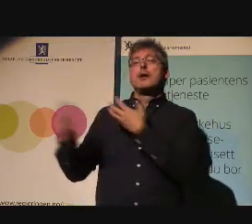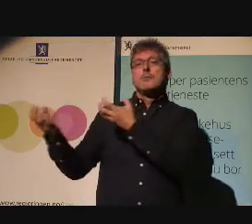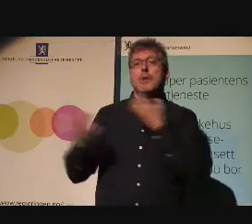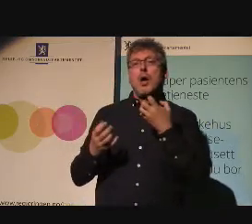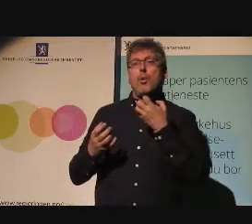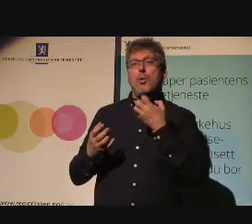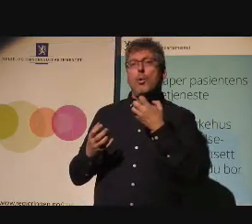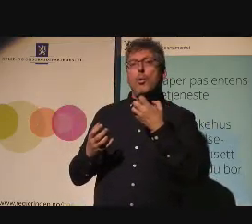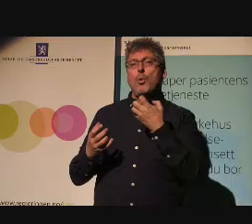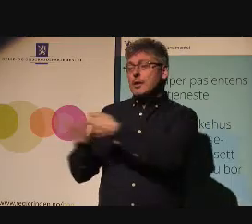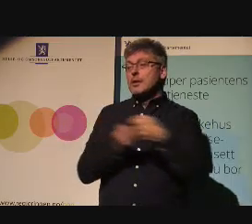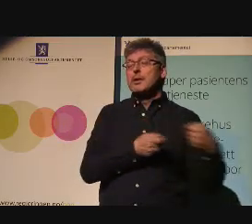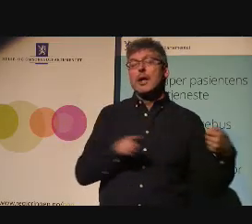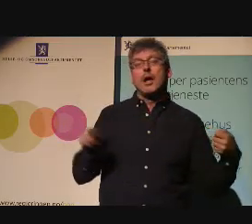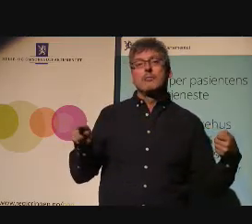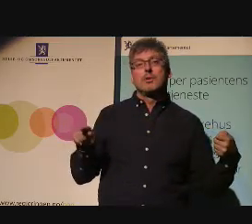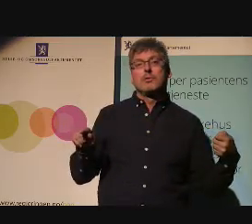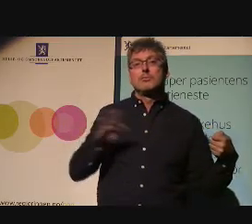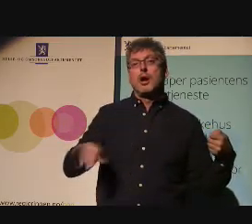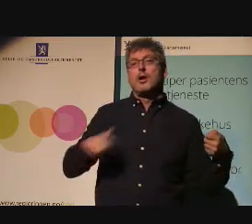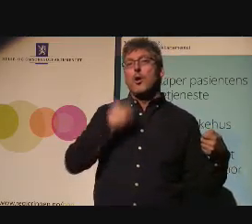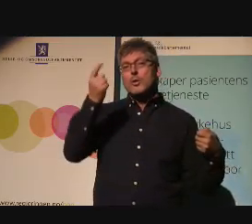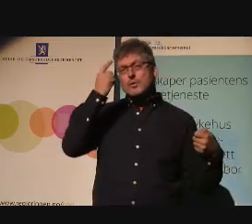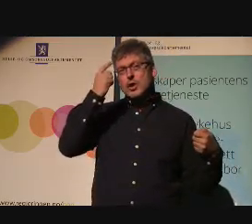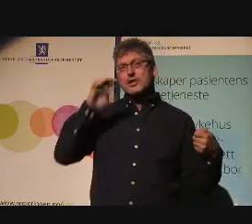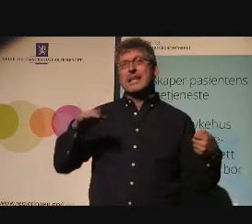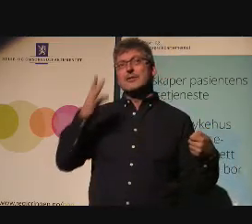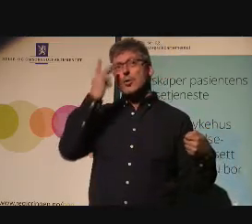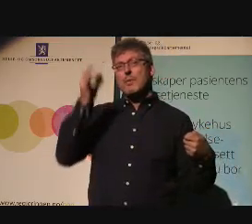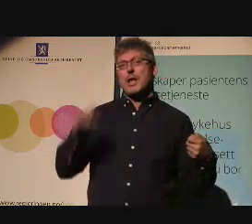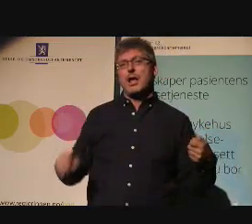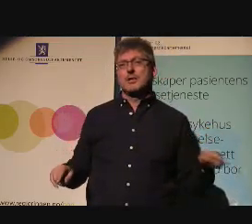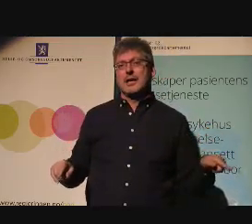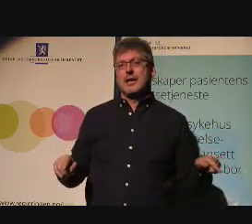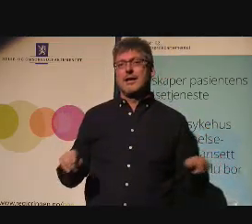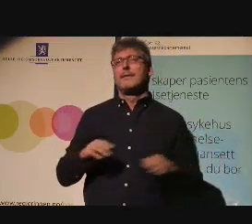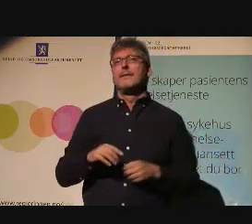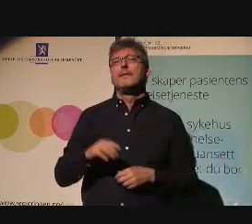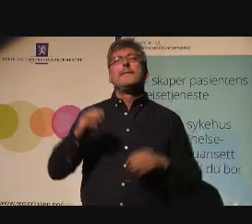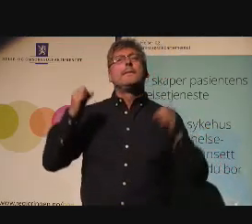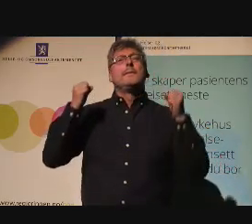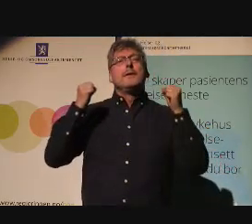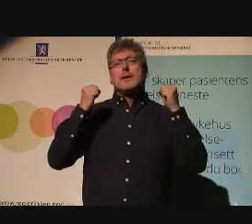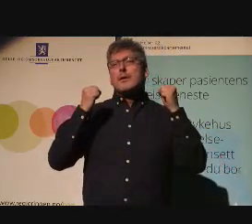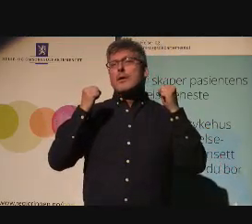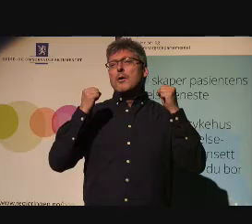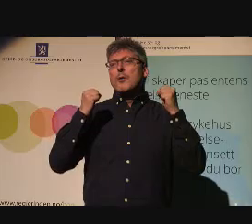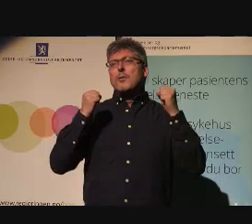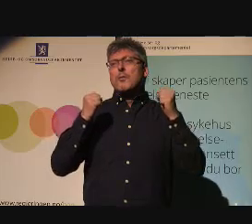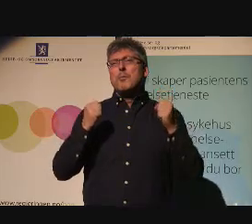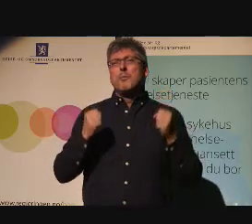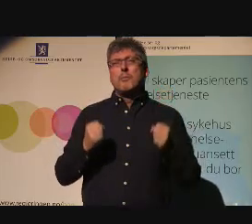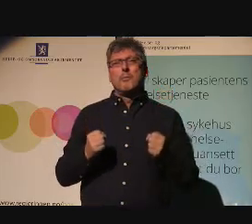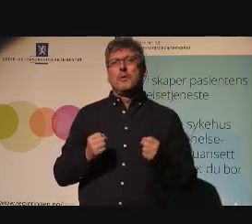og ungdomspsykiatriens kompetanse. Fordi vi rett og slett ikke i tilstrekkelig